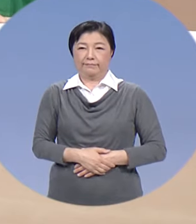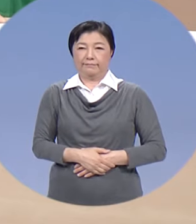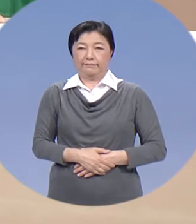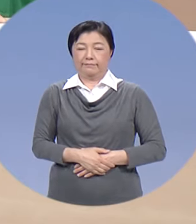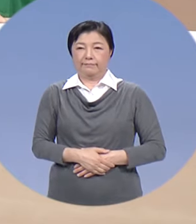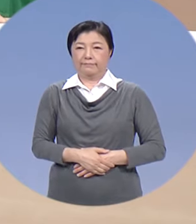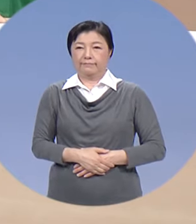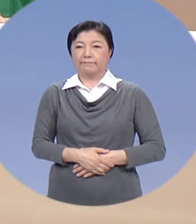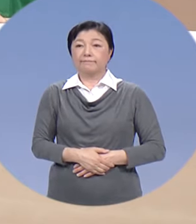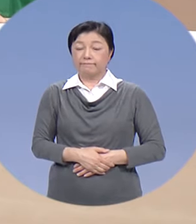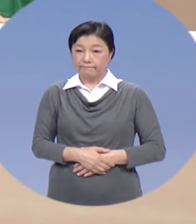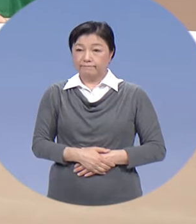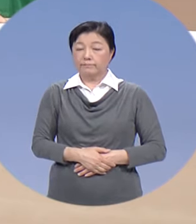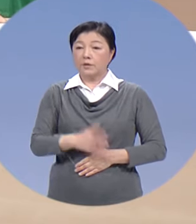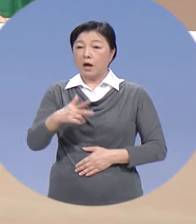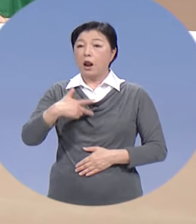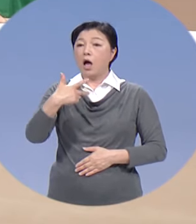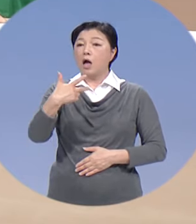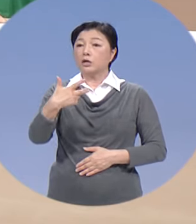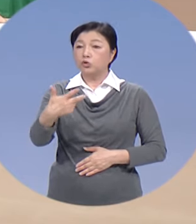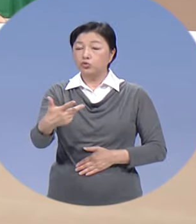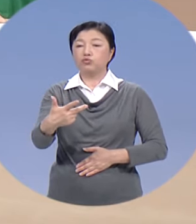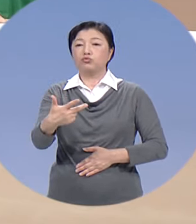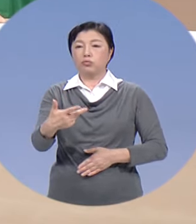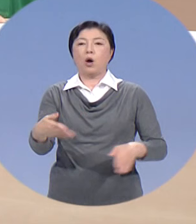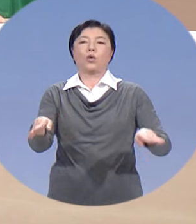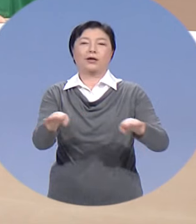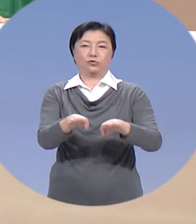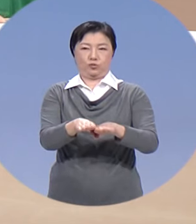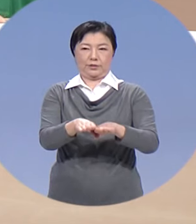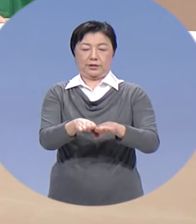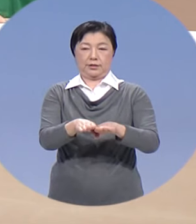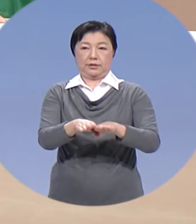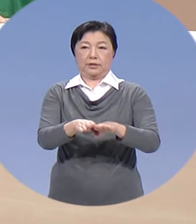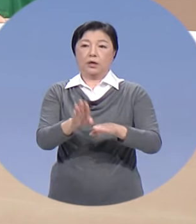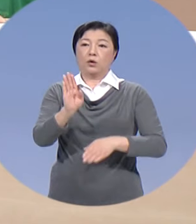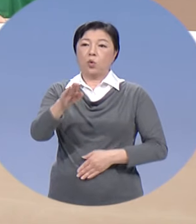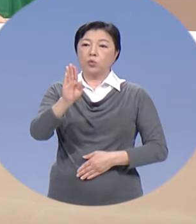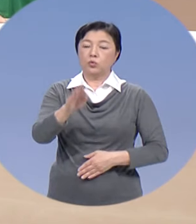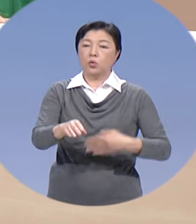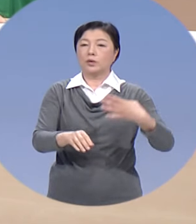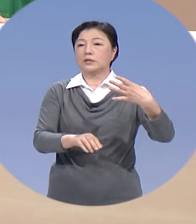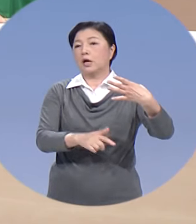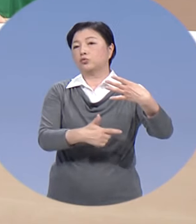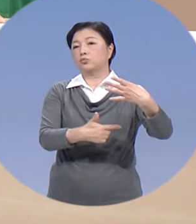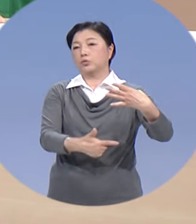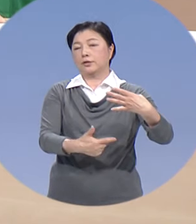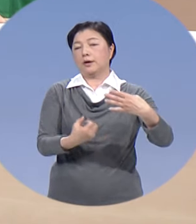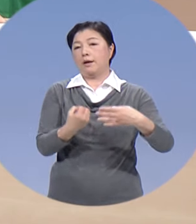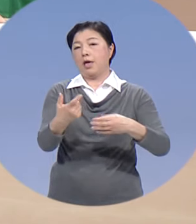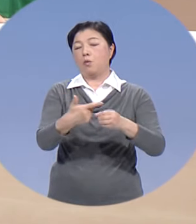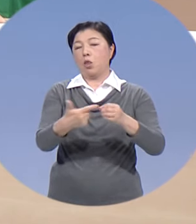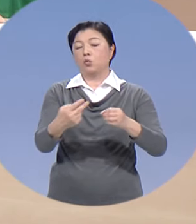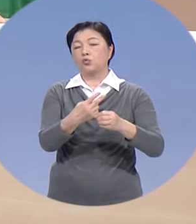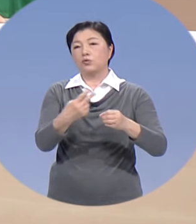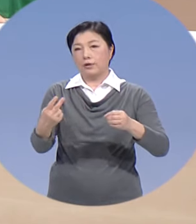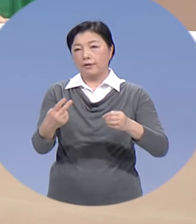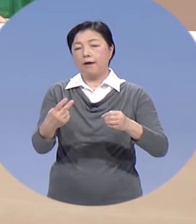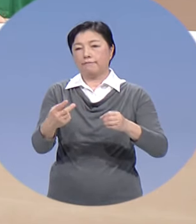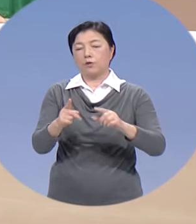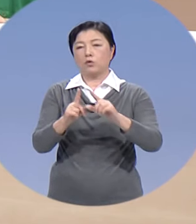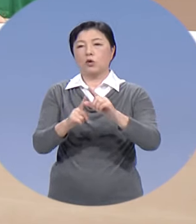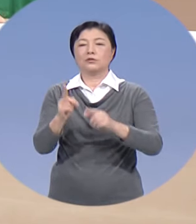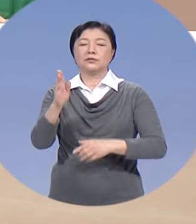さて、ウィークリー千葉県、来週の放送はお休みです。次回は4月6日、令和6年度の千葉県予算